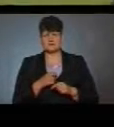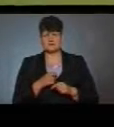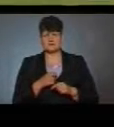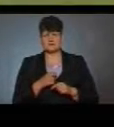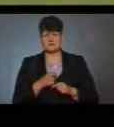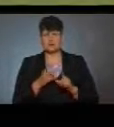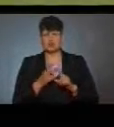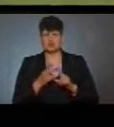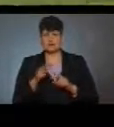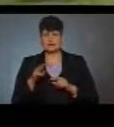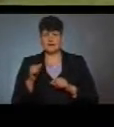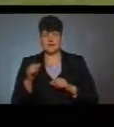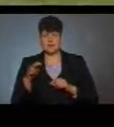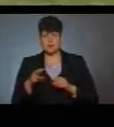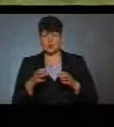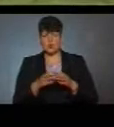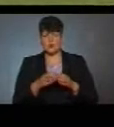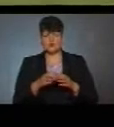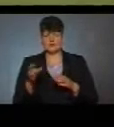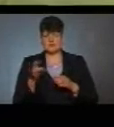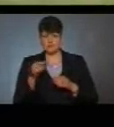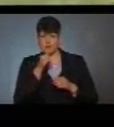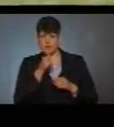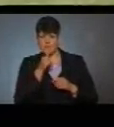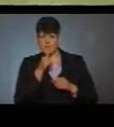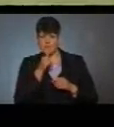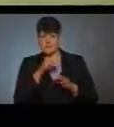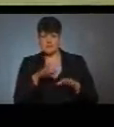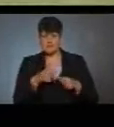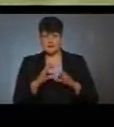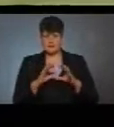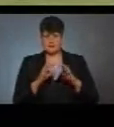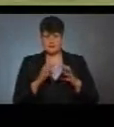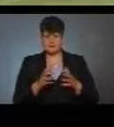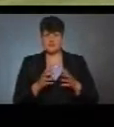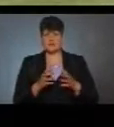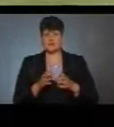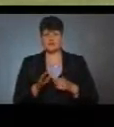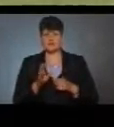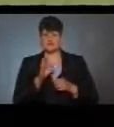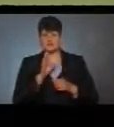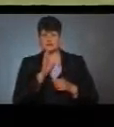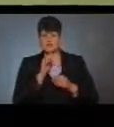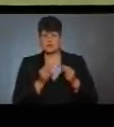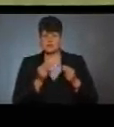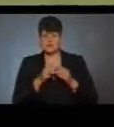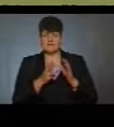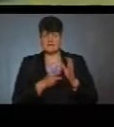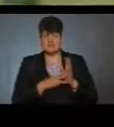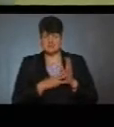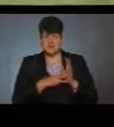У другому таймі команда з Рівного зробила спроби відігратися. Таня Мельник, яка грає під номером 18, забила 2